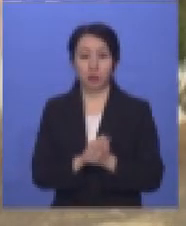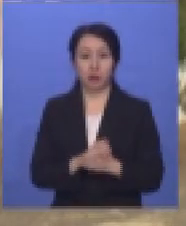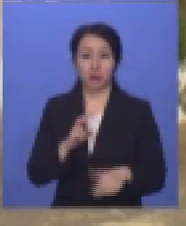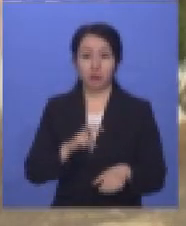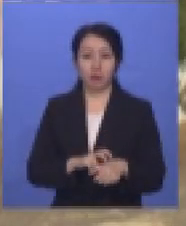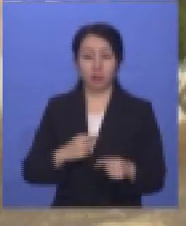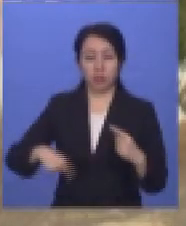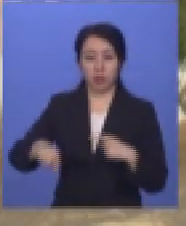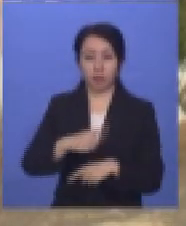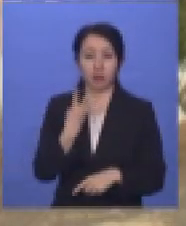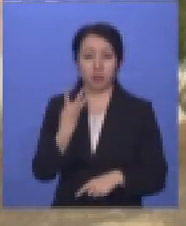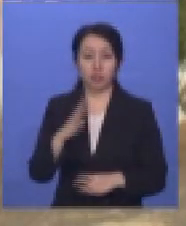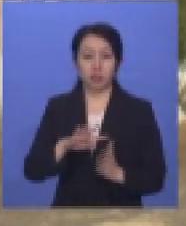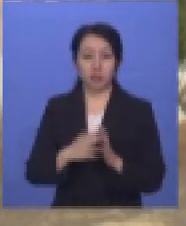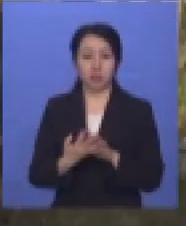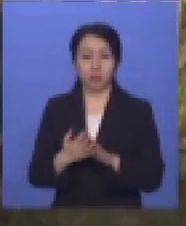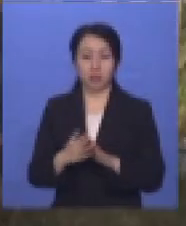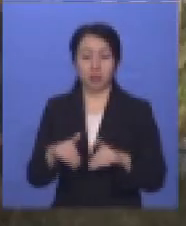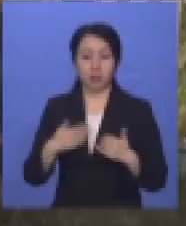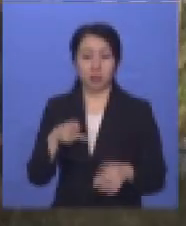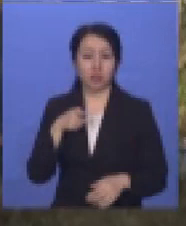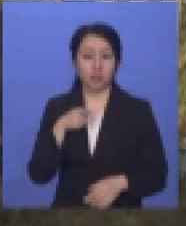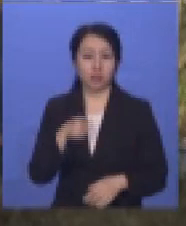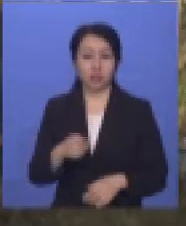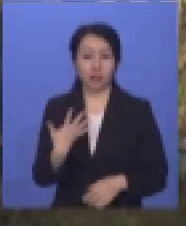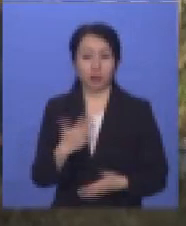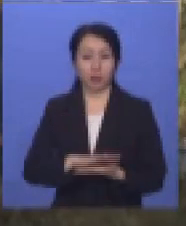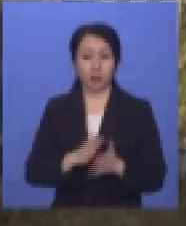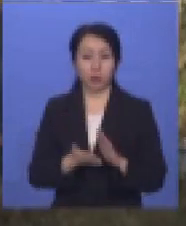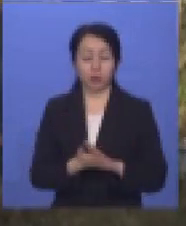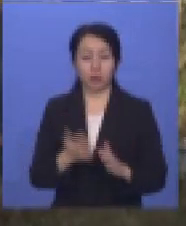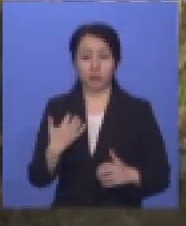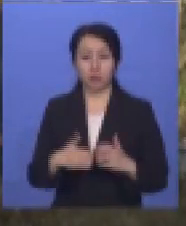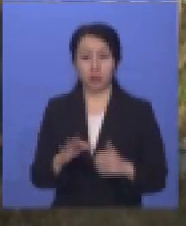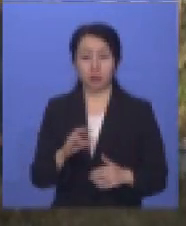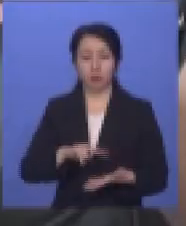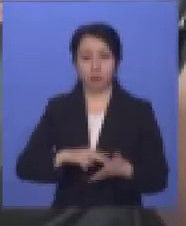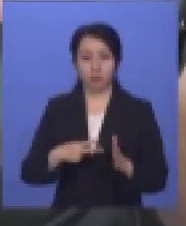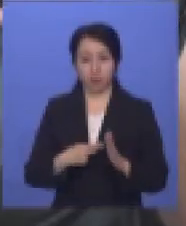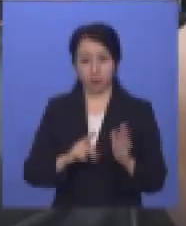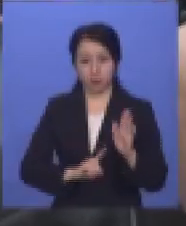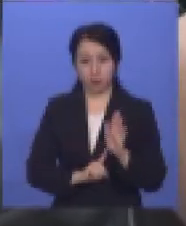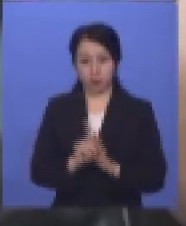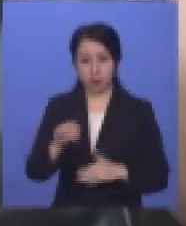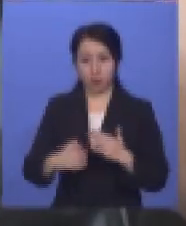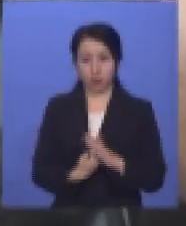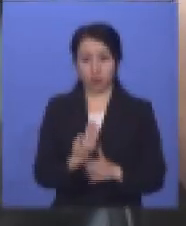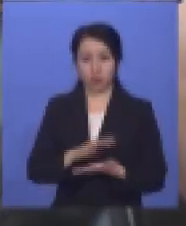уже объездили 4 сельских округа и оказали 1005 услуг. К середине октября планируют запустить новые